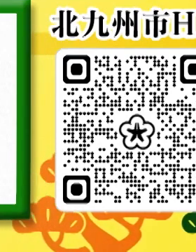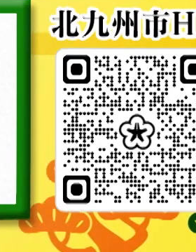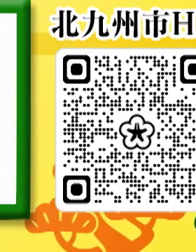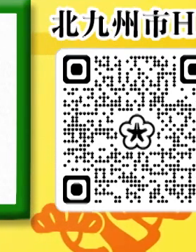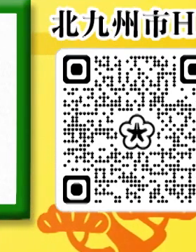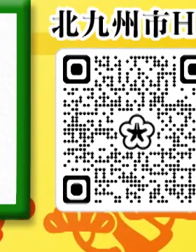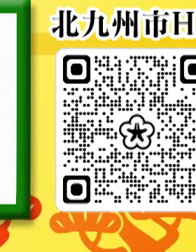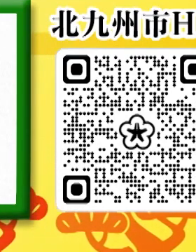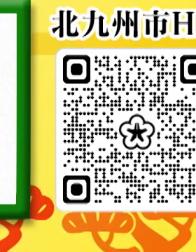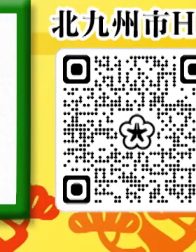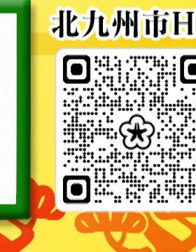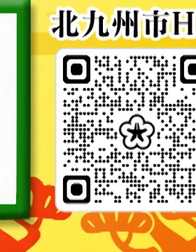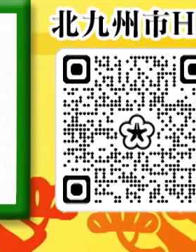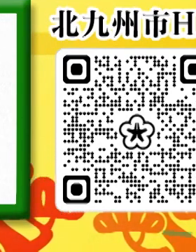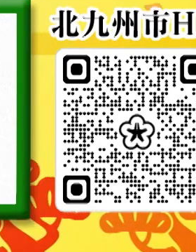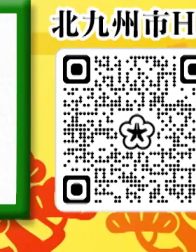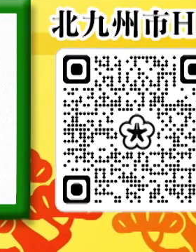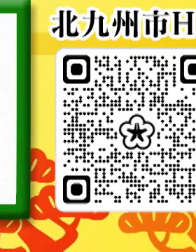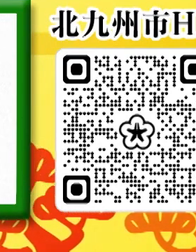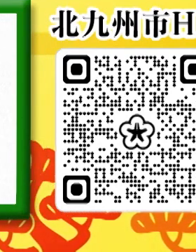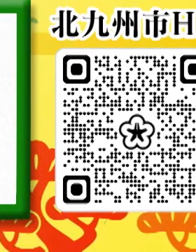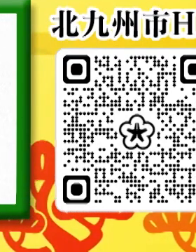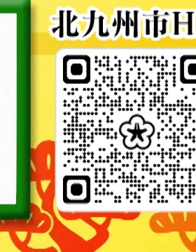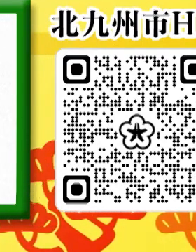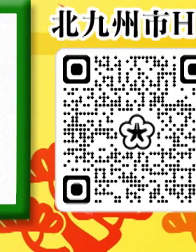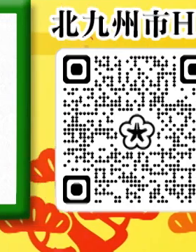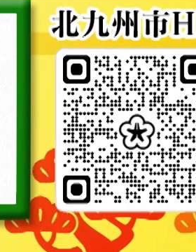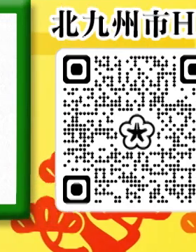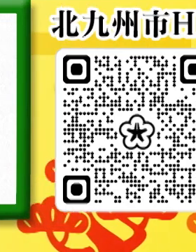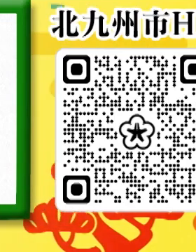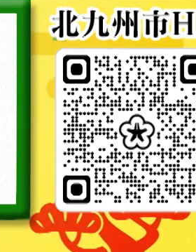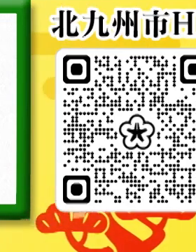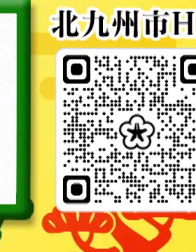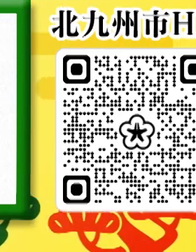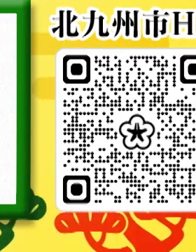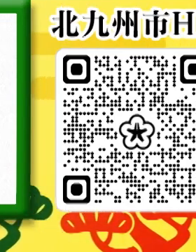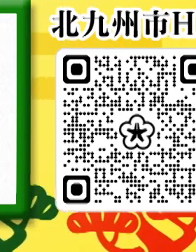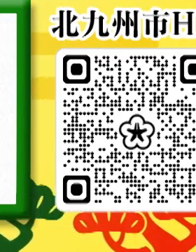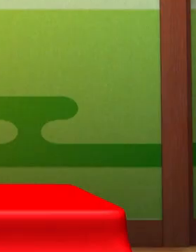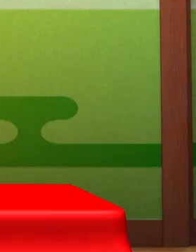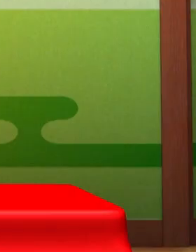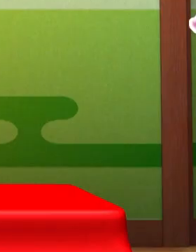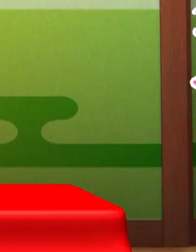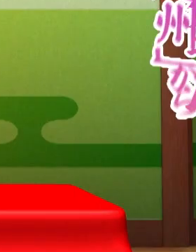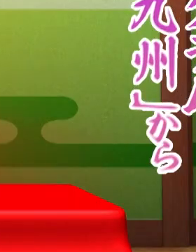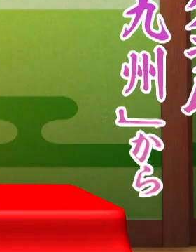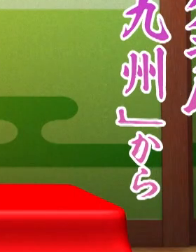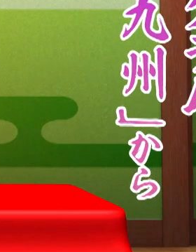への客船の誘致。新たな北九州発着クルーズにも乞うご期待。